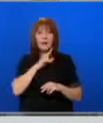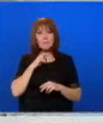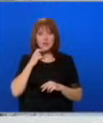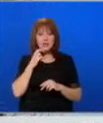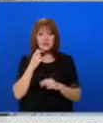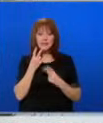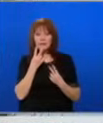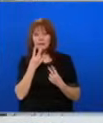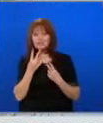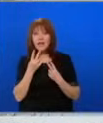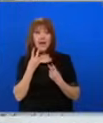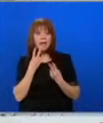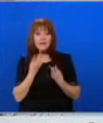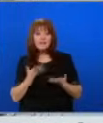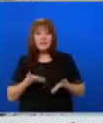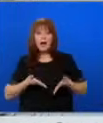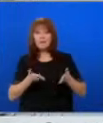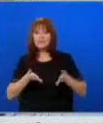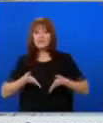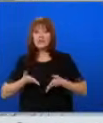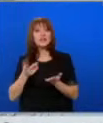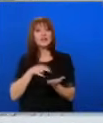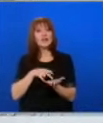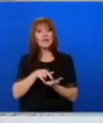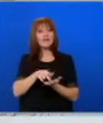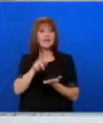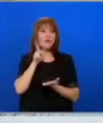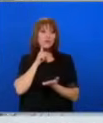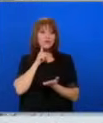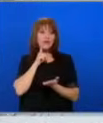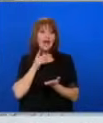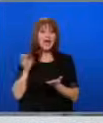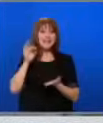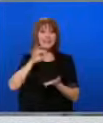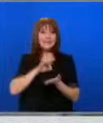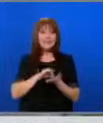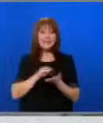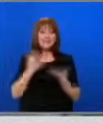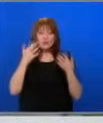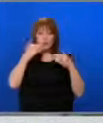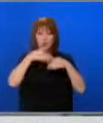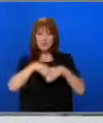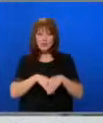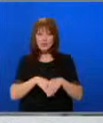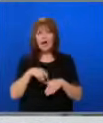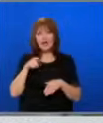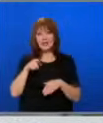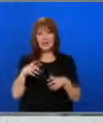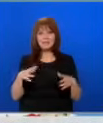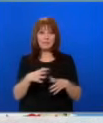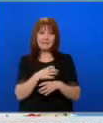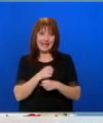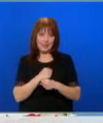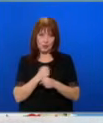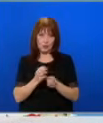изясни неведомите пътища, по които момчето е вървяло, за да стигне до нощта на спасението си, в гората до Тулуза.